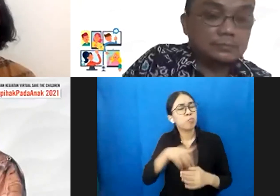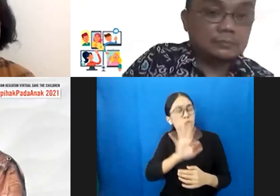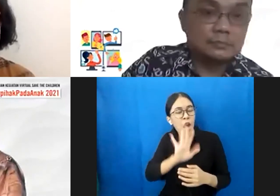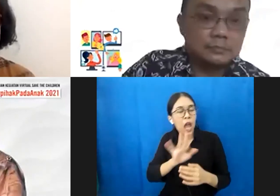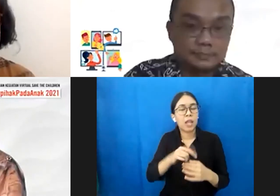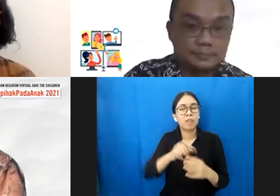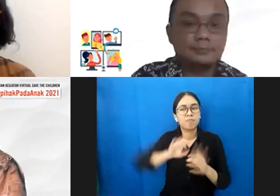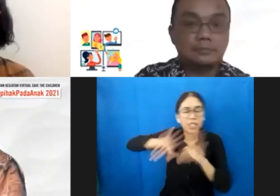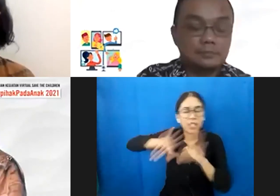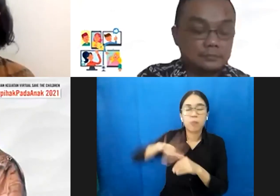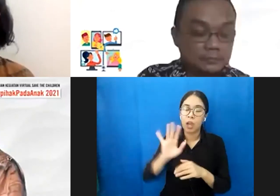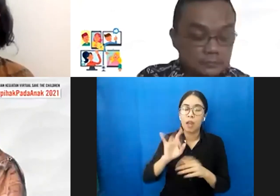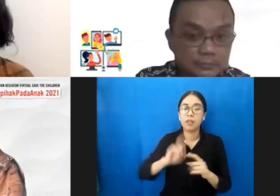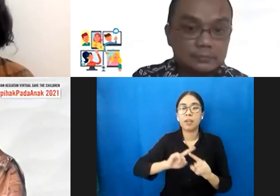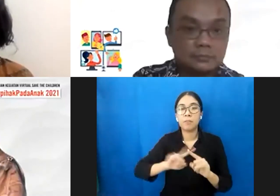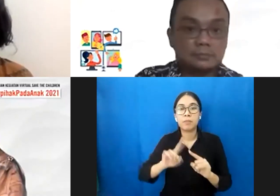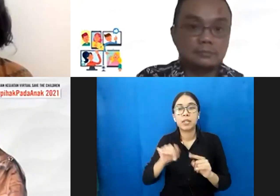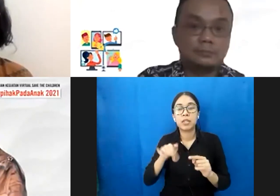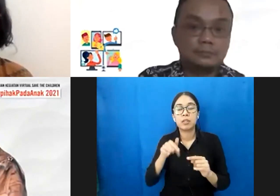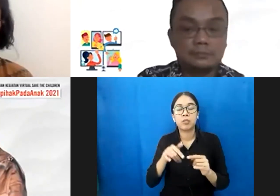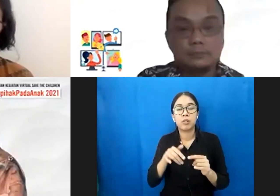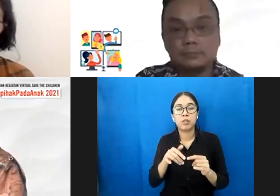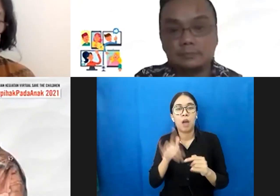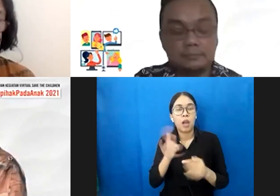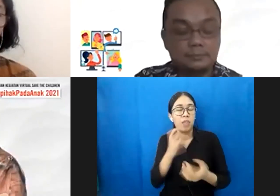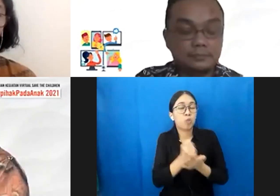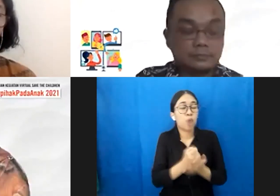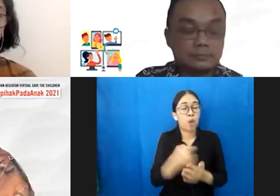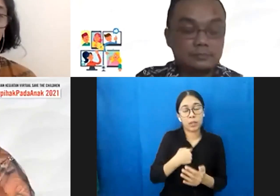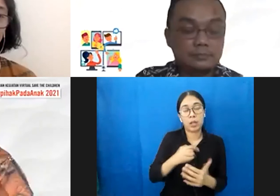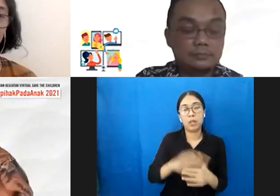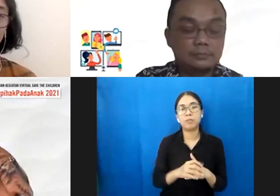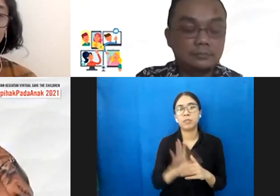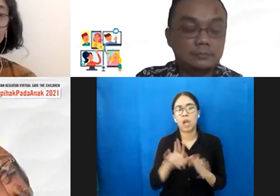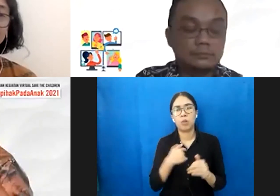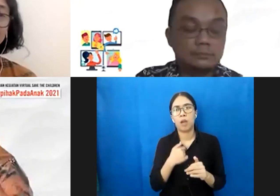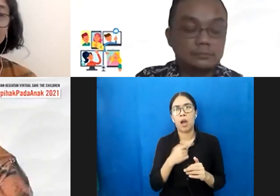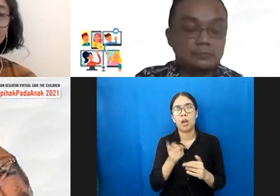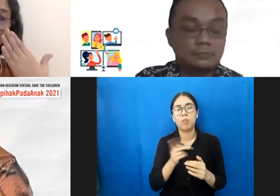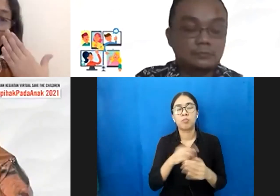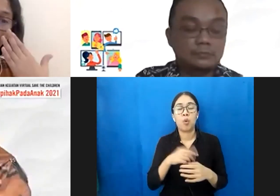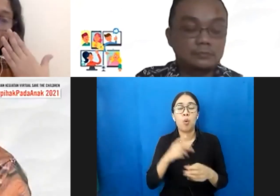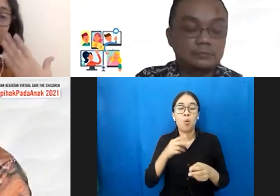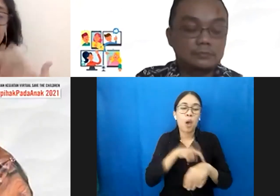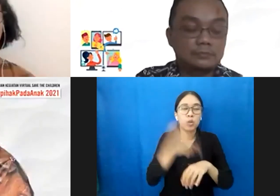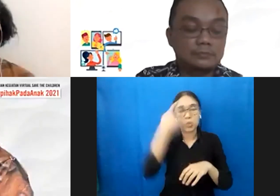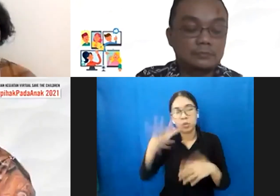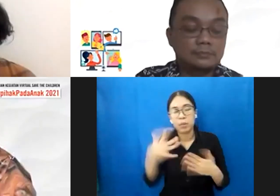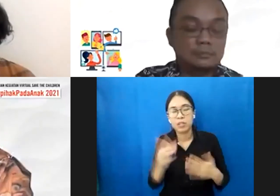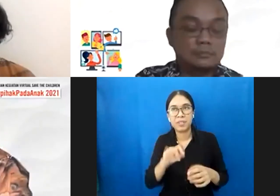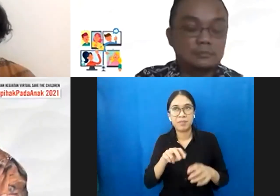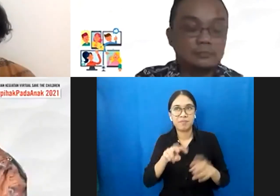bentuk tanggung jawab kita. Ketika kita punya waktu untuk kita bilangnya me time ya. Me time itu